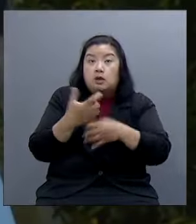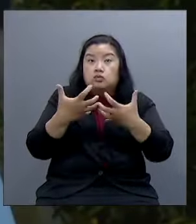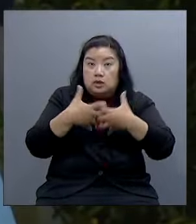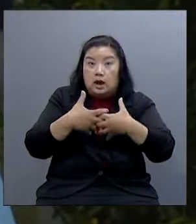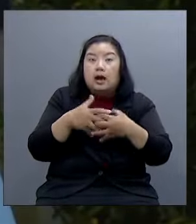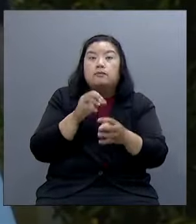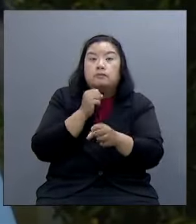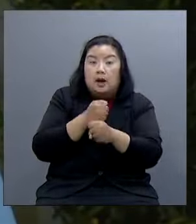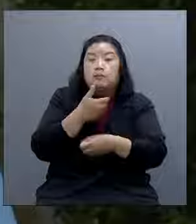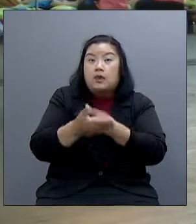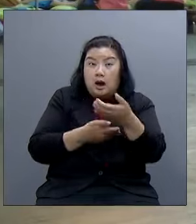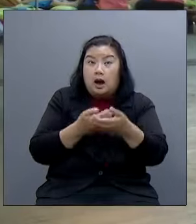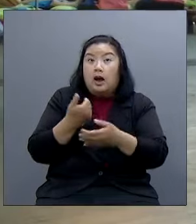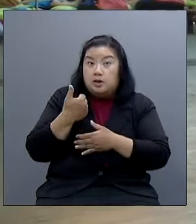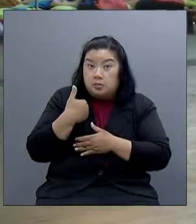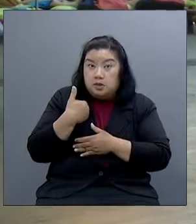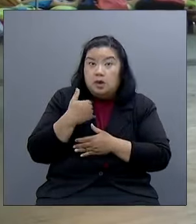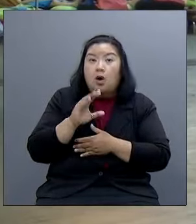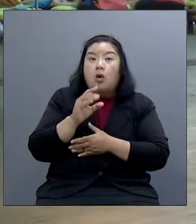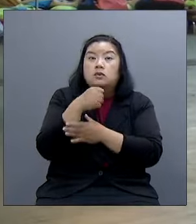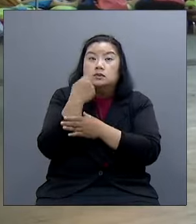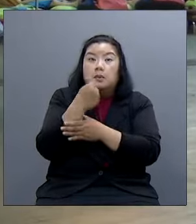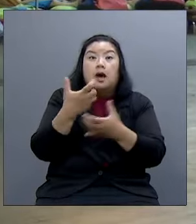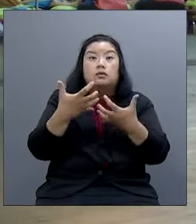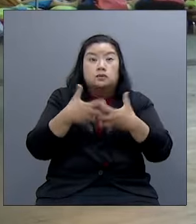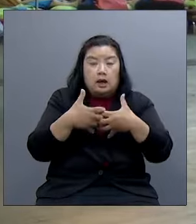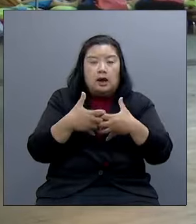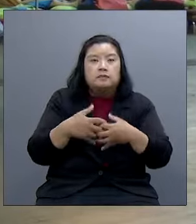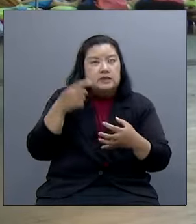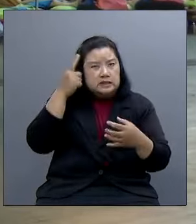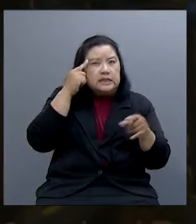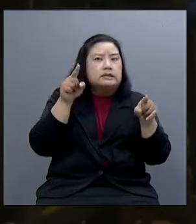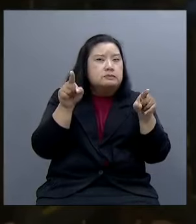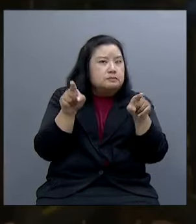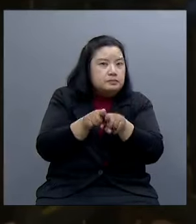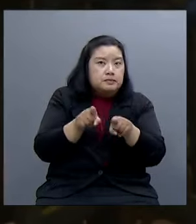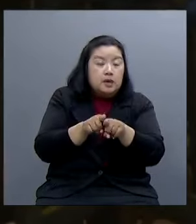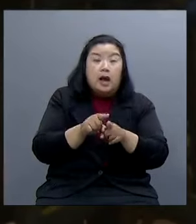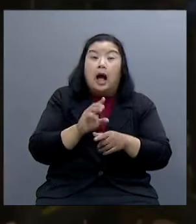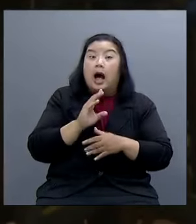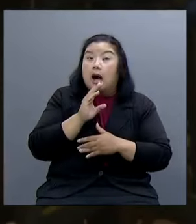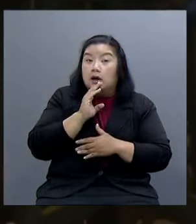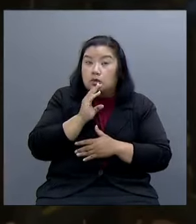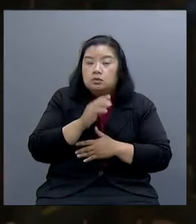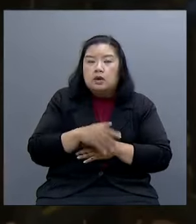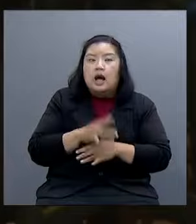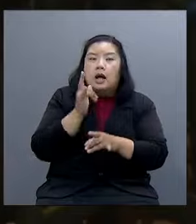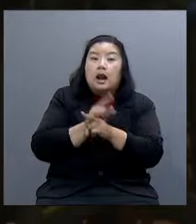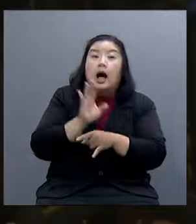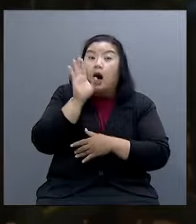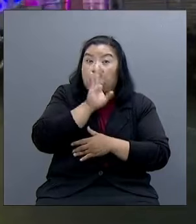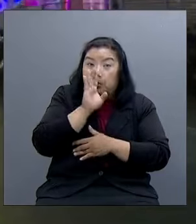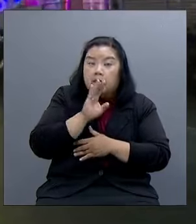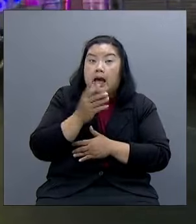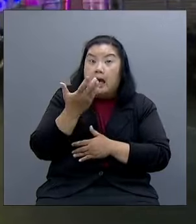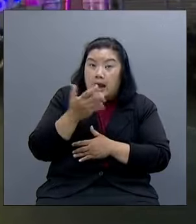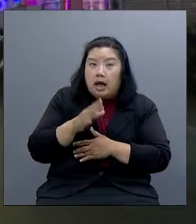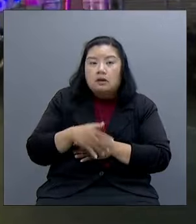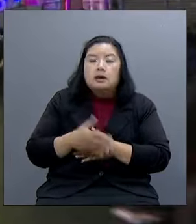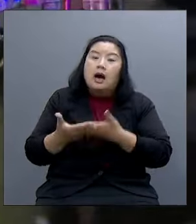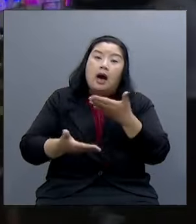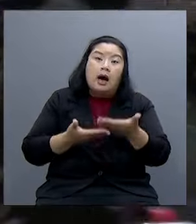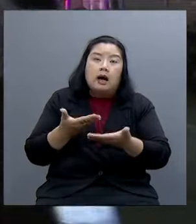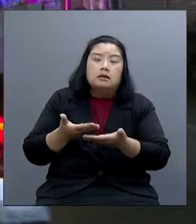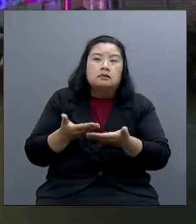ครื่องดื่มสภาอุตสาหกรรมแห่งประเทศไทยนะคะมีความเห็นคล้ายกันค่ะว่าการผ่อนปรนเครื่องดื่มแอลกอฮอล์จะช่วยส่งเสริมบรรยากาศการท่องเที่ยวได้จริงนะ